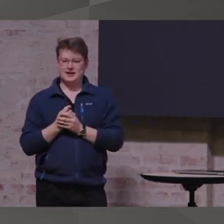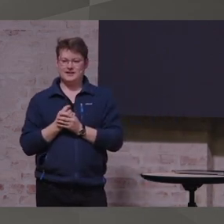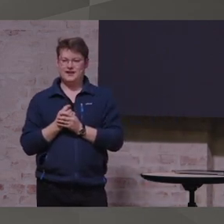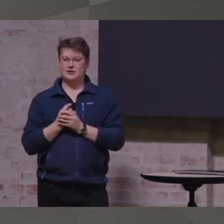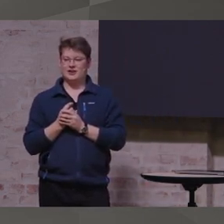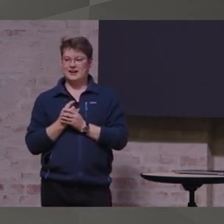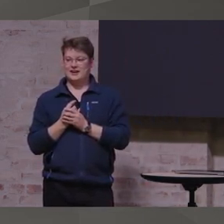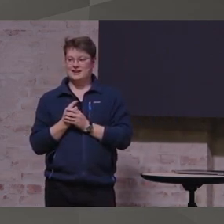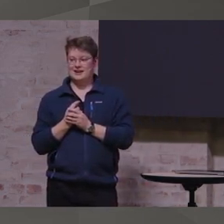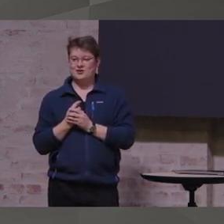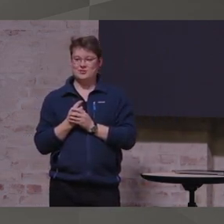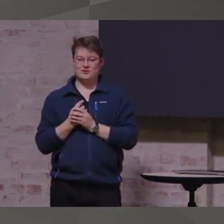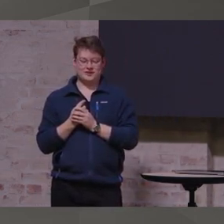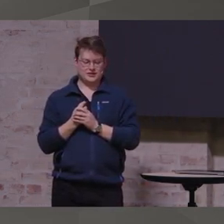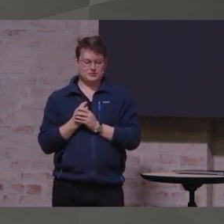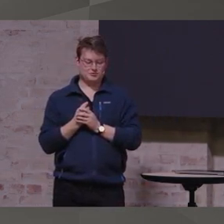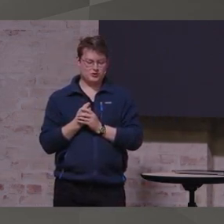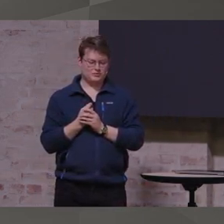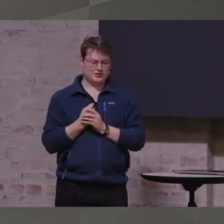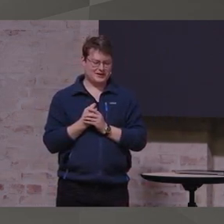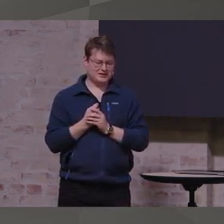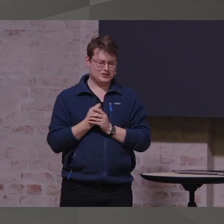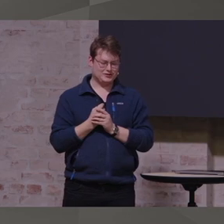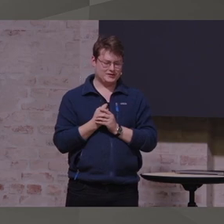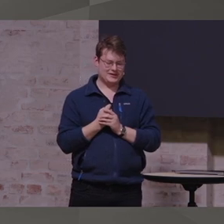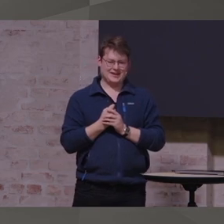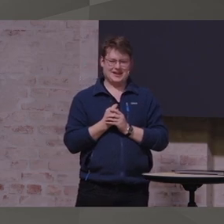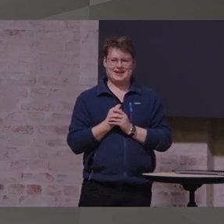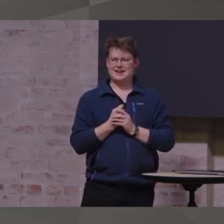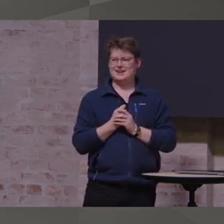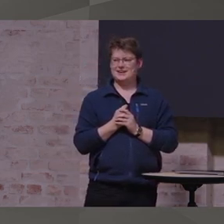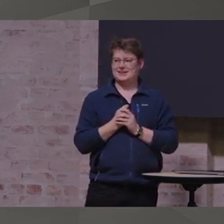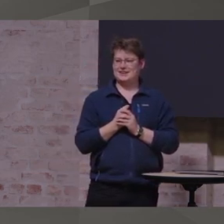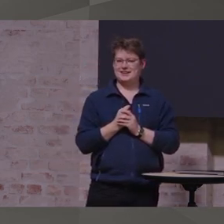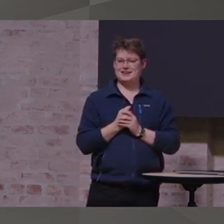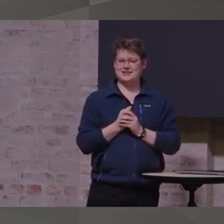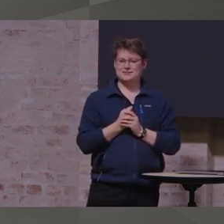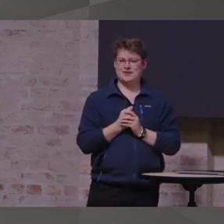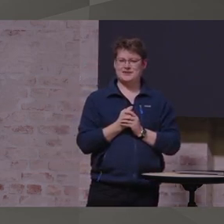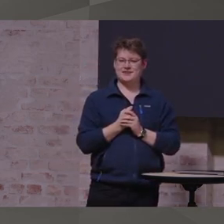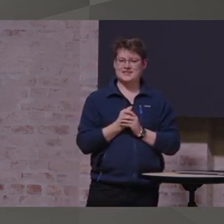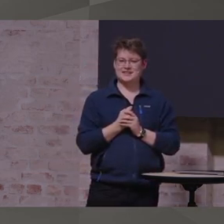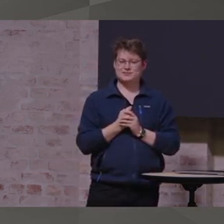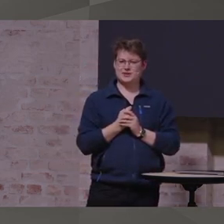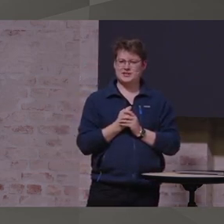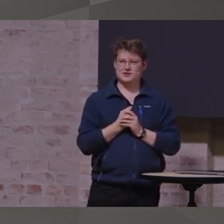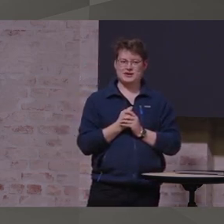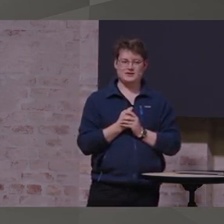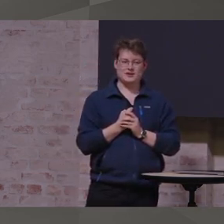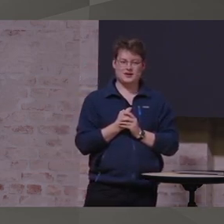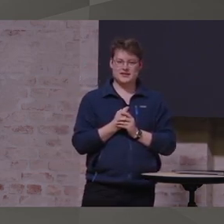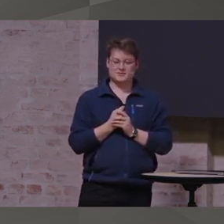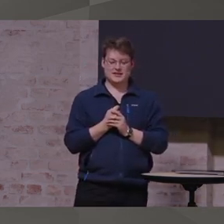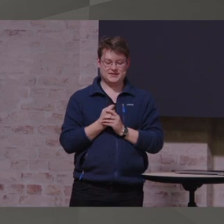har videogenerering. Det kommer det ofte spørsmål om til slutt. Dette er et eksempel fra 6 måneder siden, tror